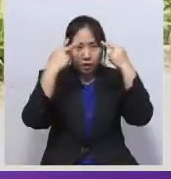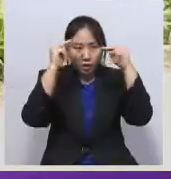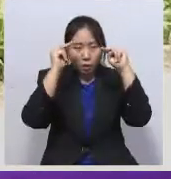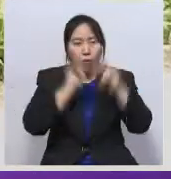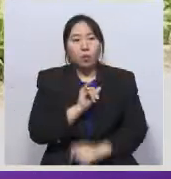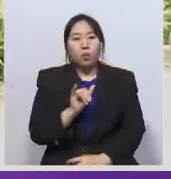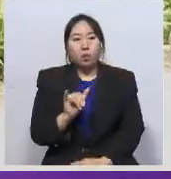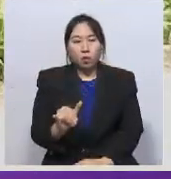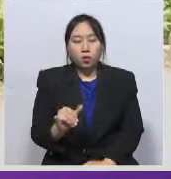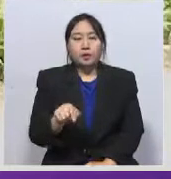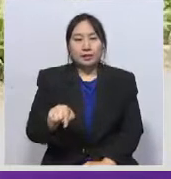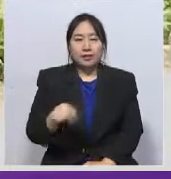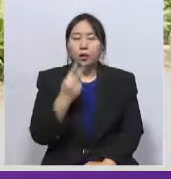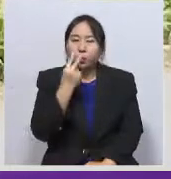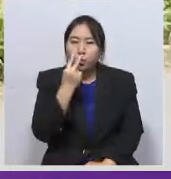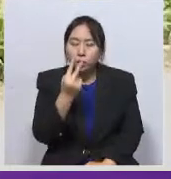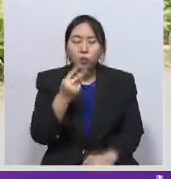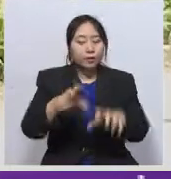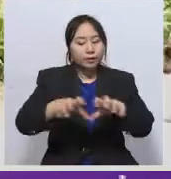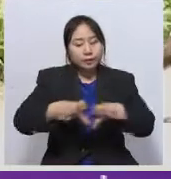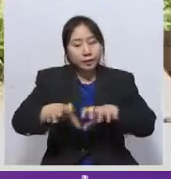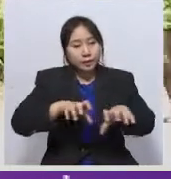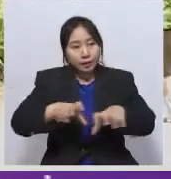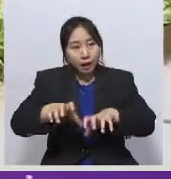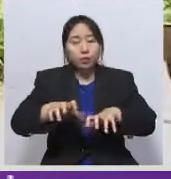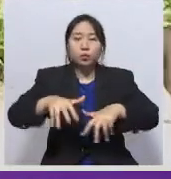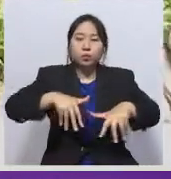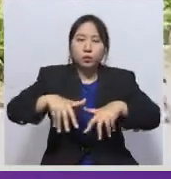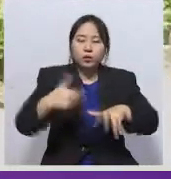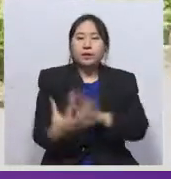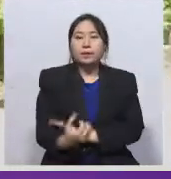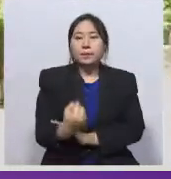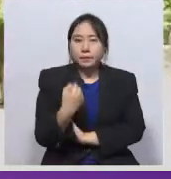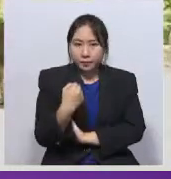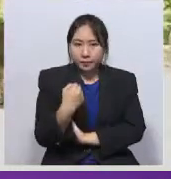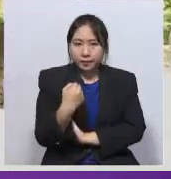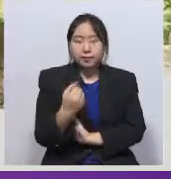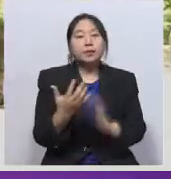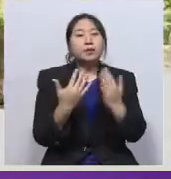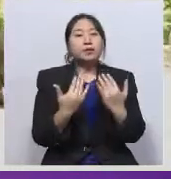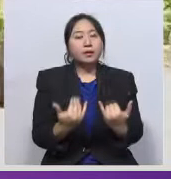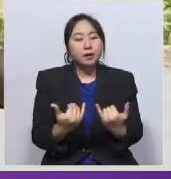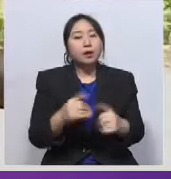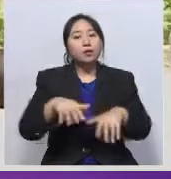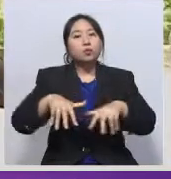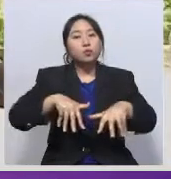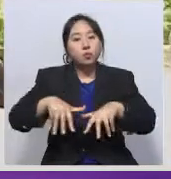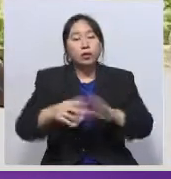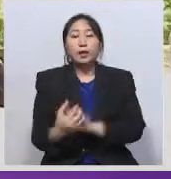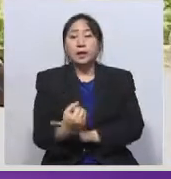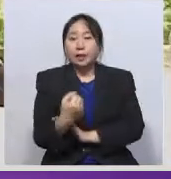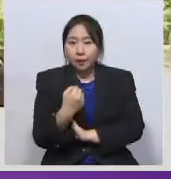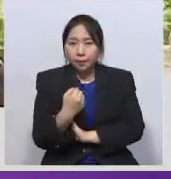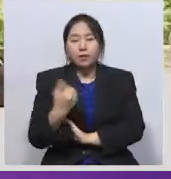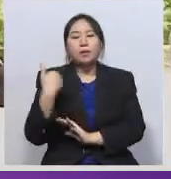ที่นี่นะคะเพื่อที่จะดูเรื่องของการบริหารจัดการชุมชนที่มีความเข้มแข็งนอกจากนี้ค่ะนอกจากเรื่องของชุมชนที่มีความเข้มแข็